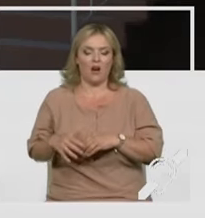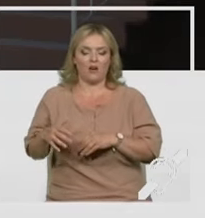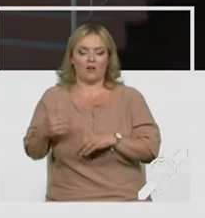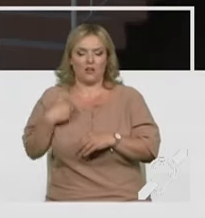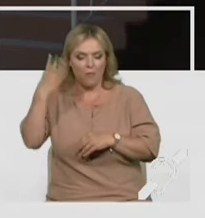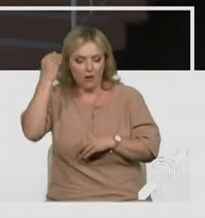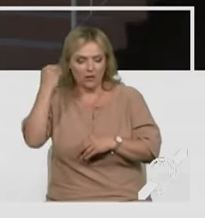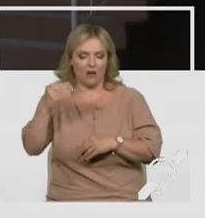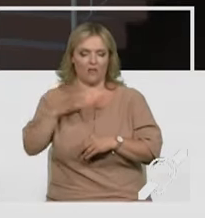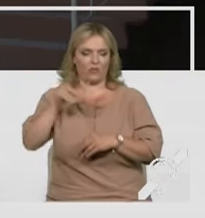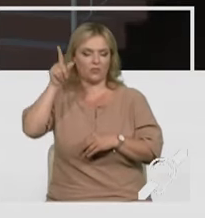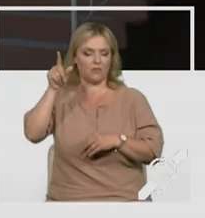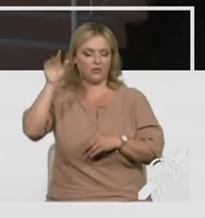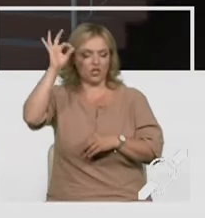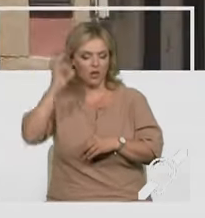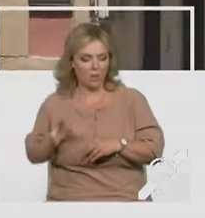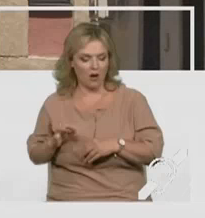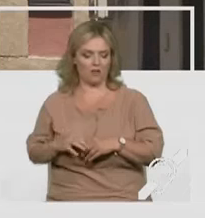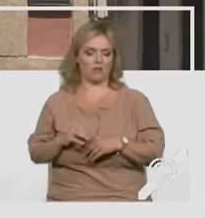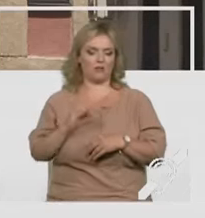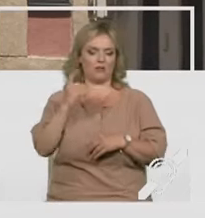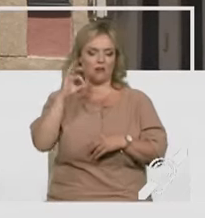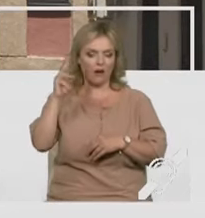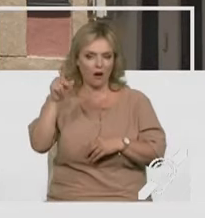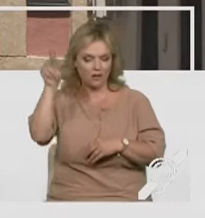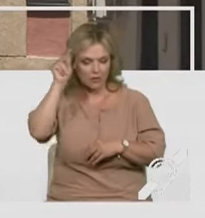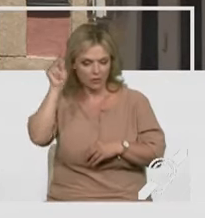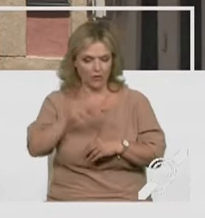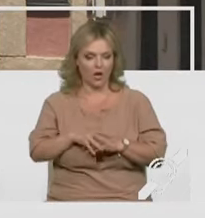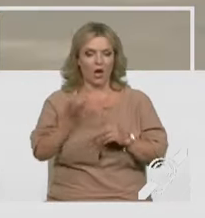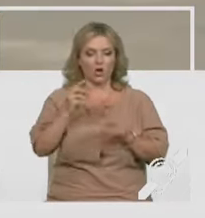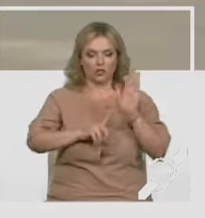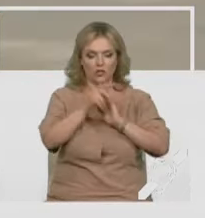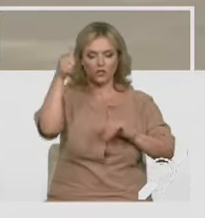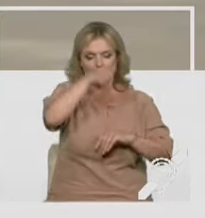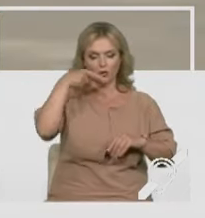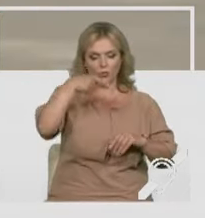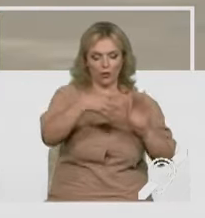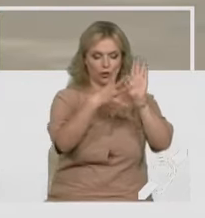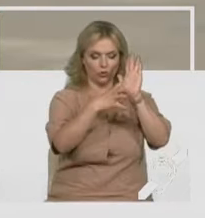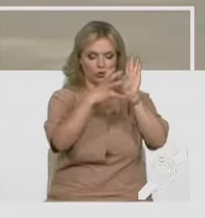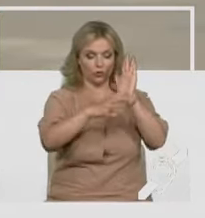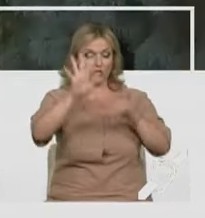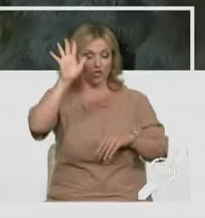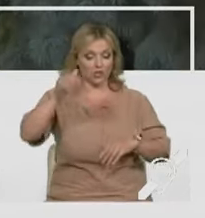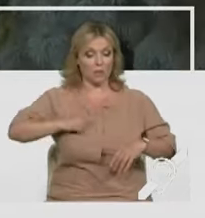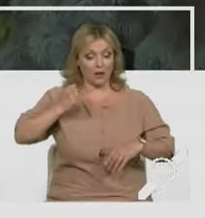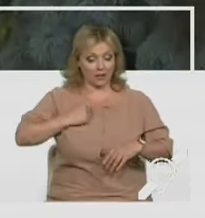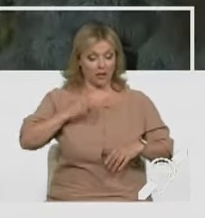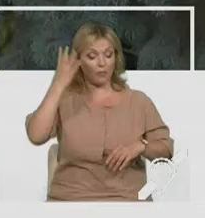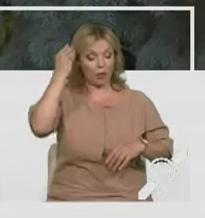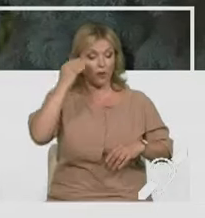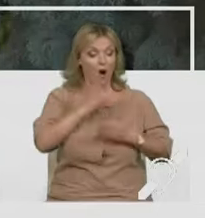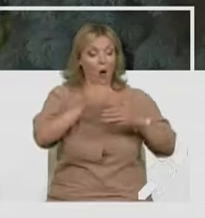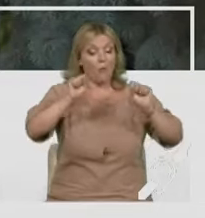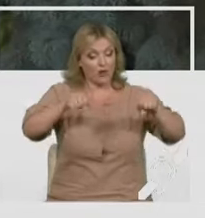Germania, Irak, Tunisia. Încă din anul 1995, militarii din Republica Moldova au posibilitatea